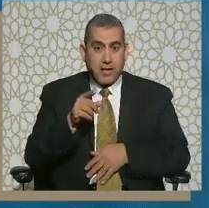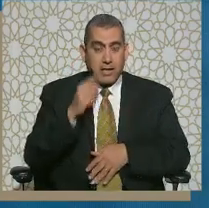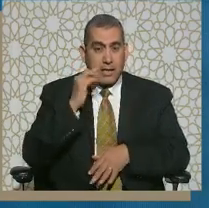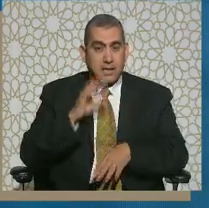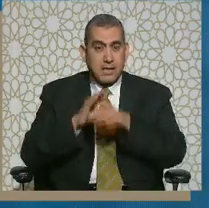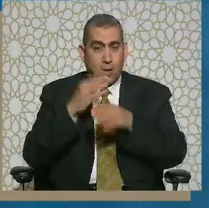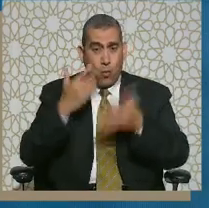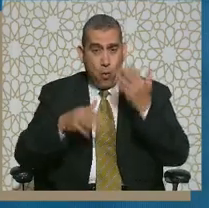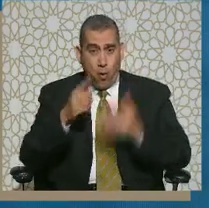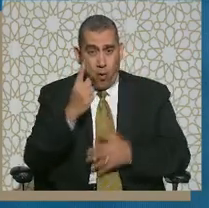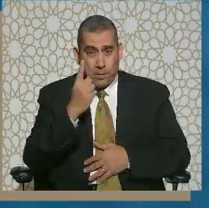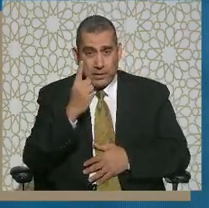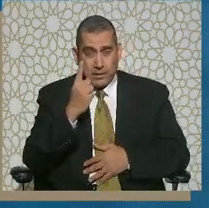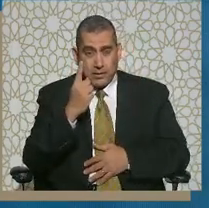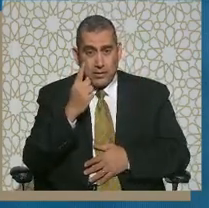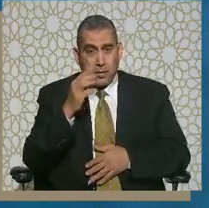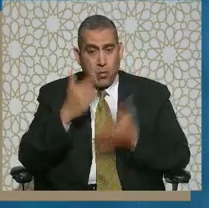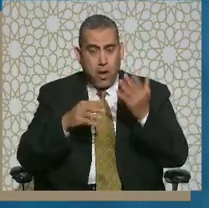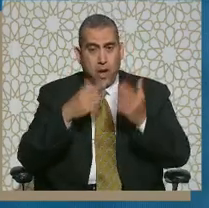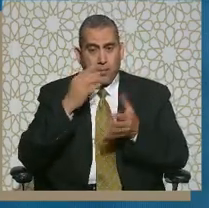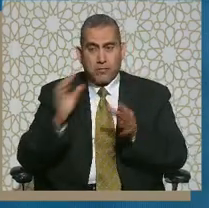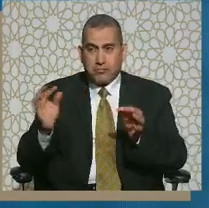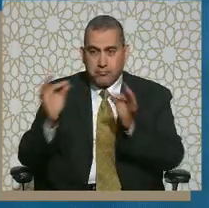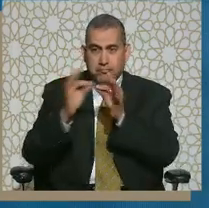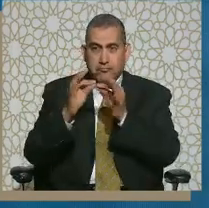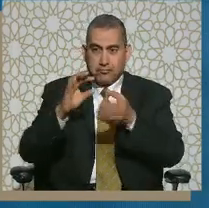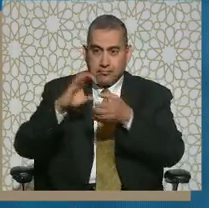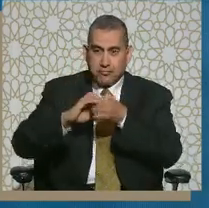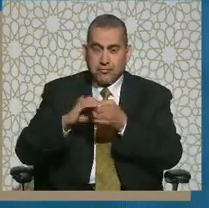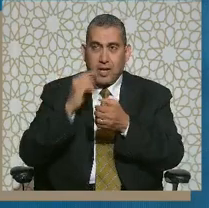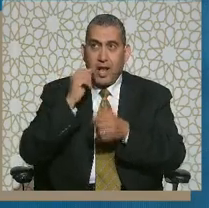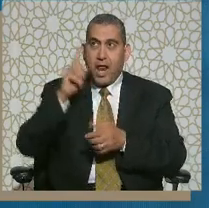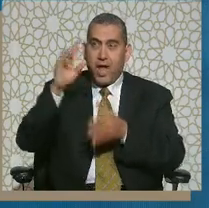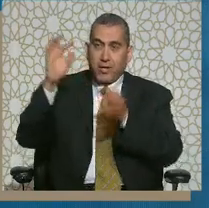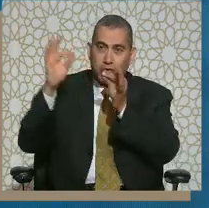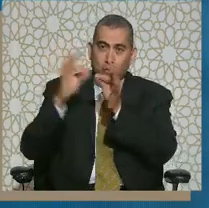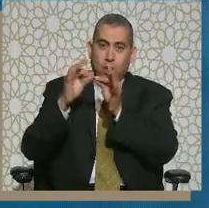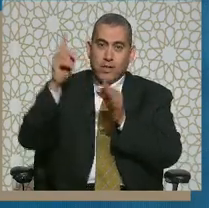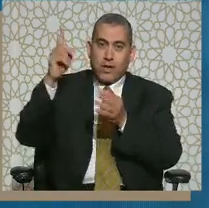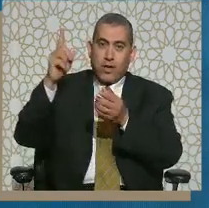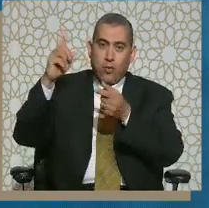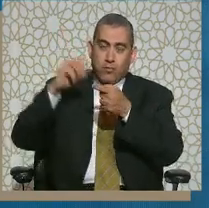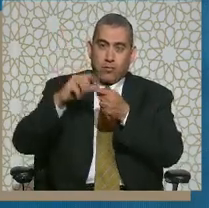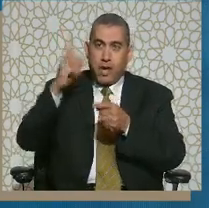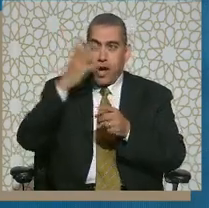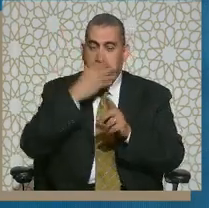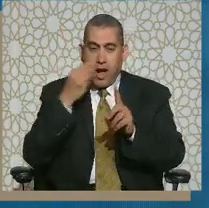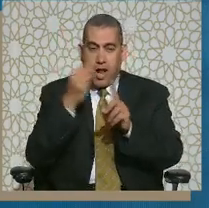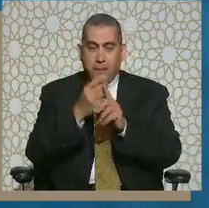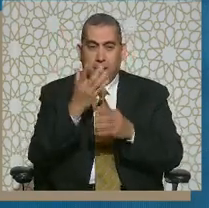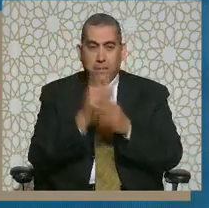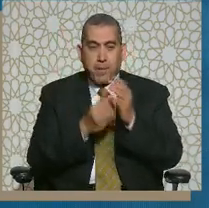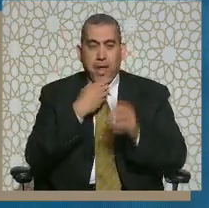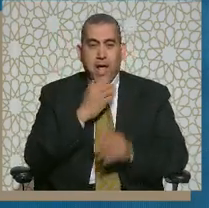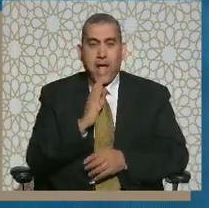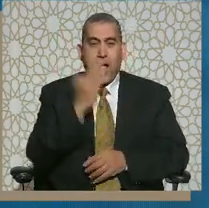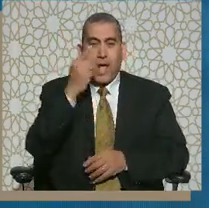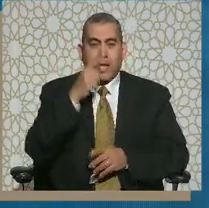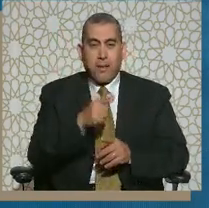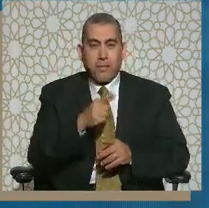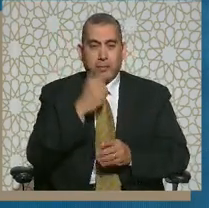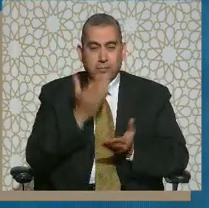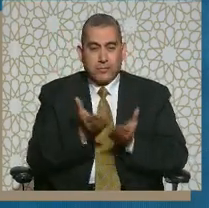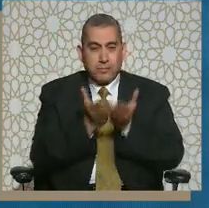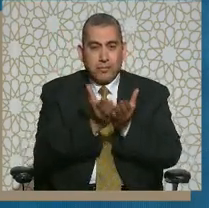بوجعه ولكن بوصله بوصله بالله سبحانه وتعالى ولقد كرمنا بني ادم وحملناهم في البر